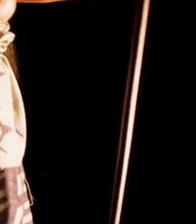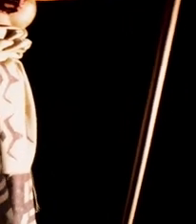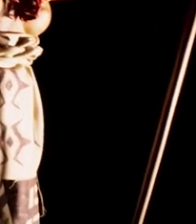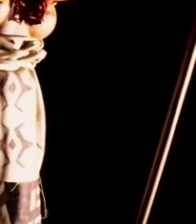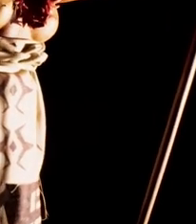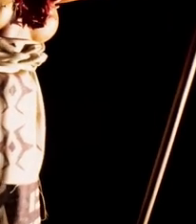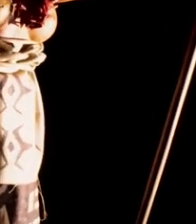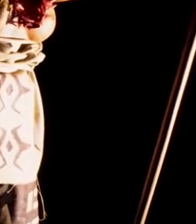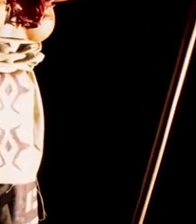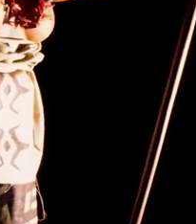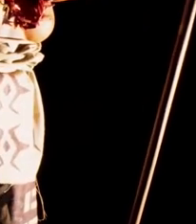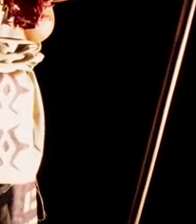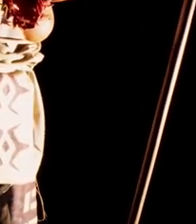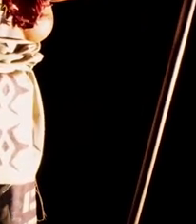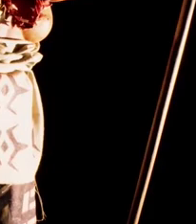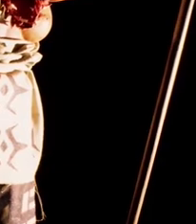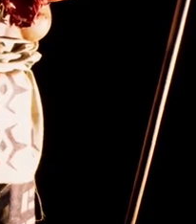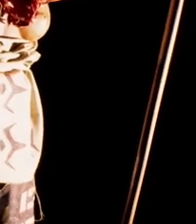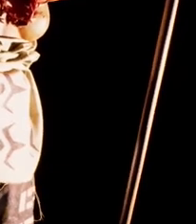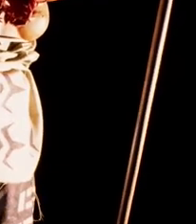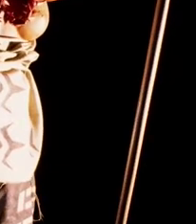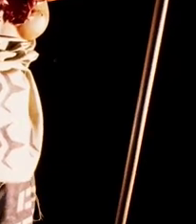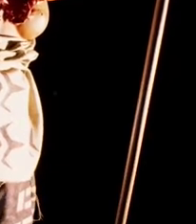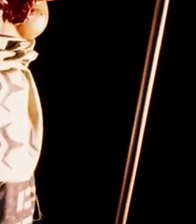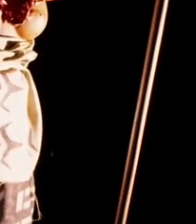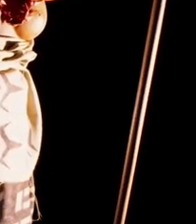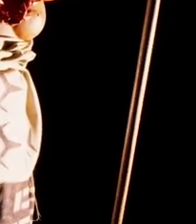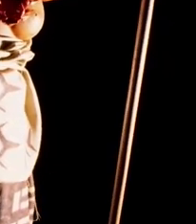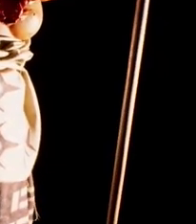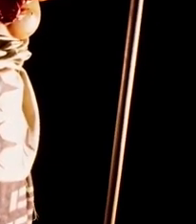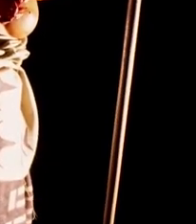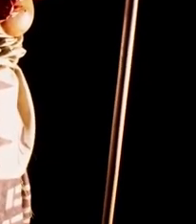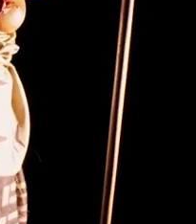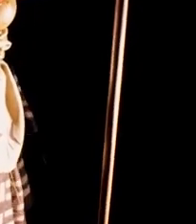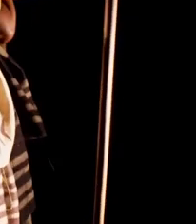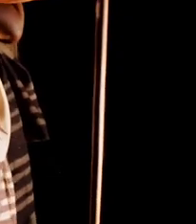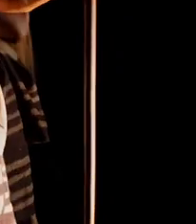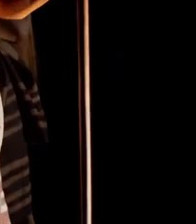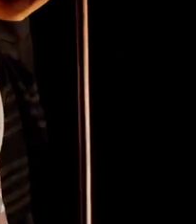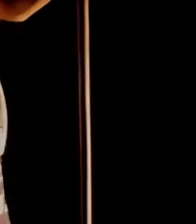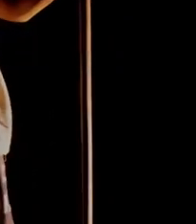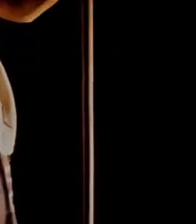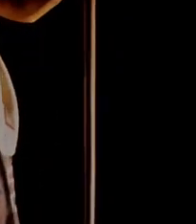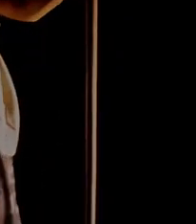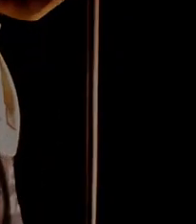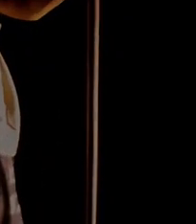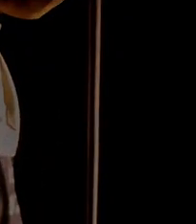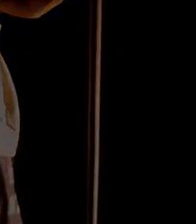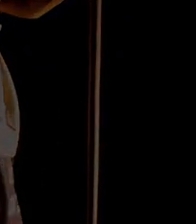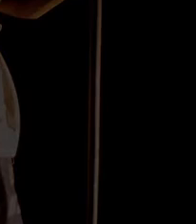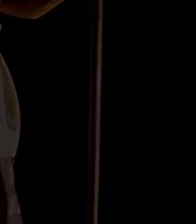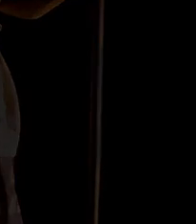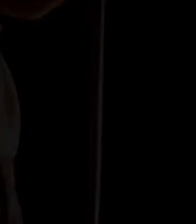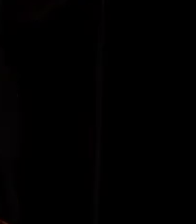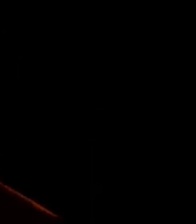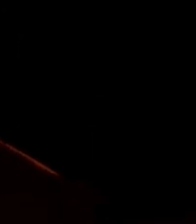rare lua ina le langi, ina ua taia I maa, ma ua tu ese se ina ai I taua.